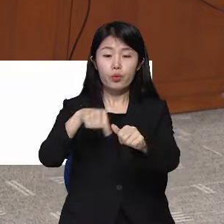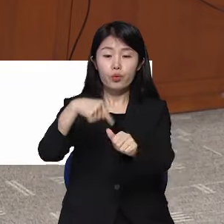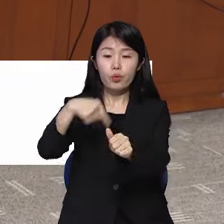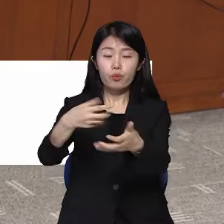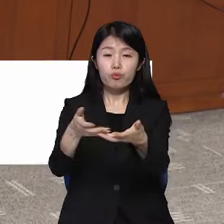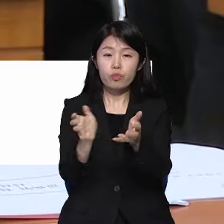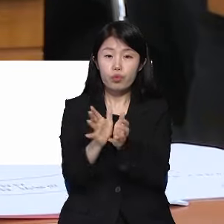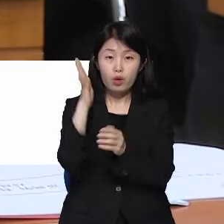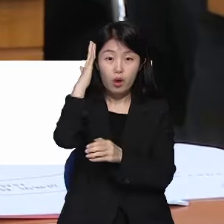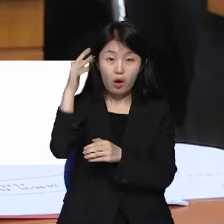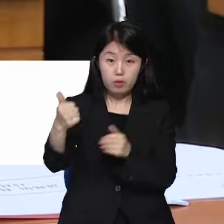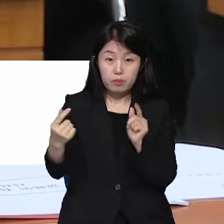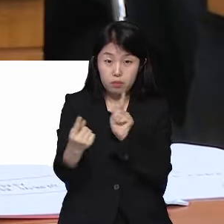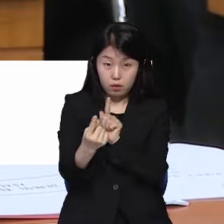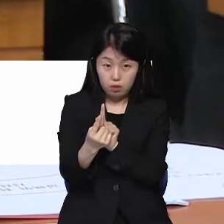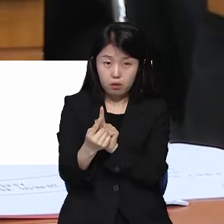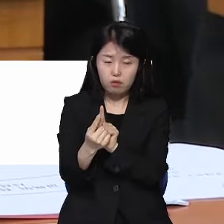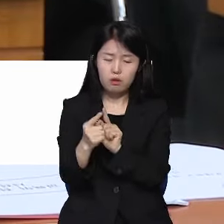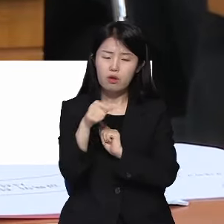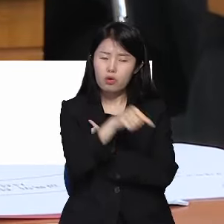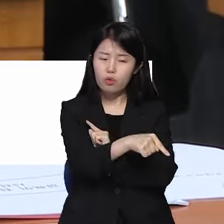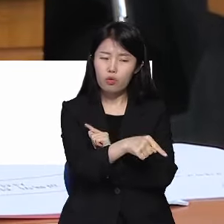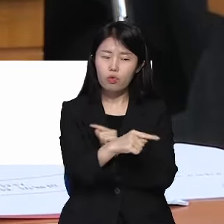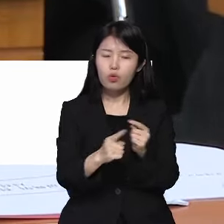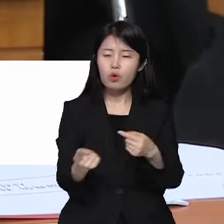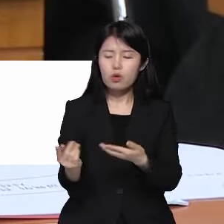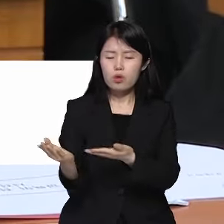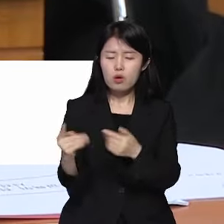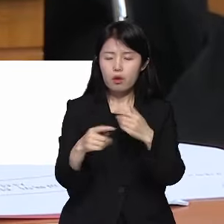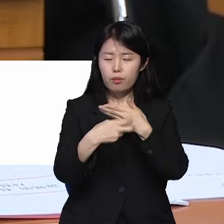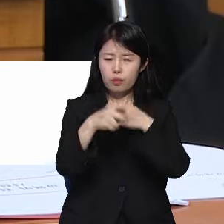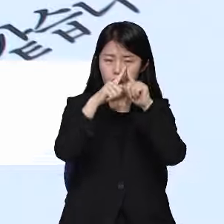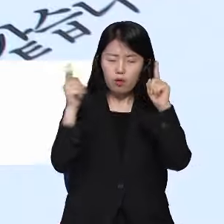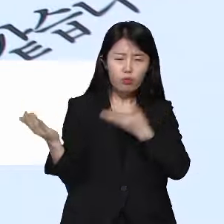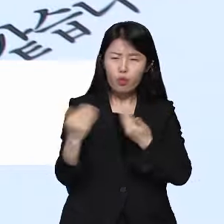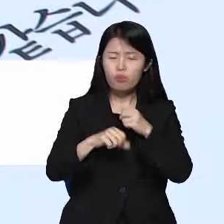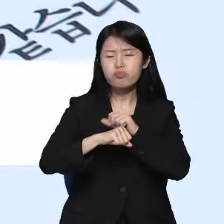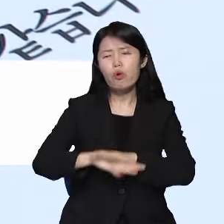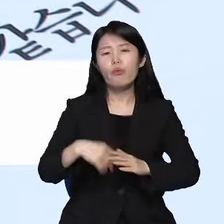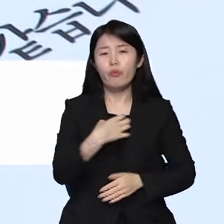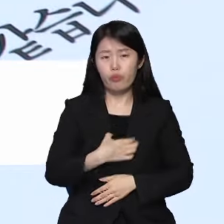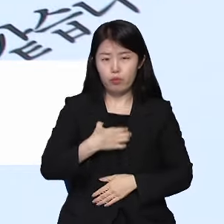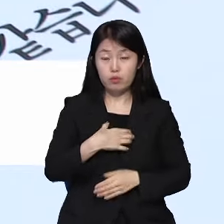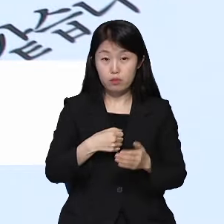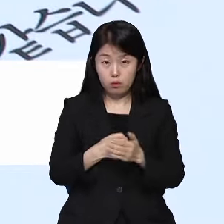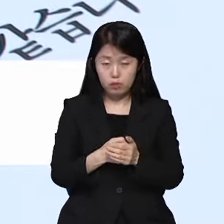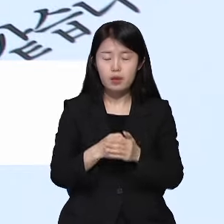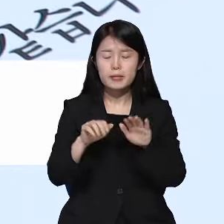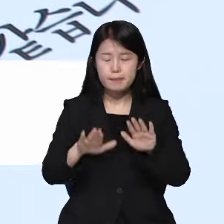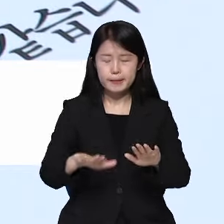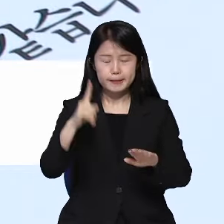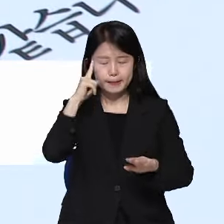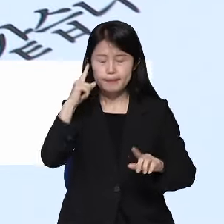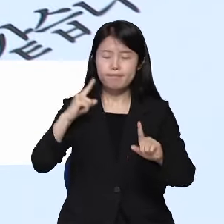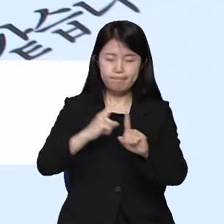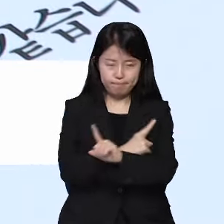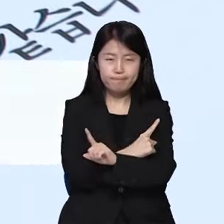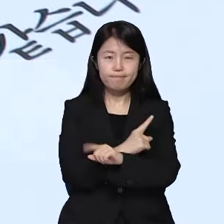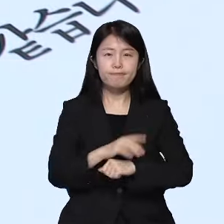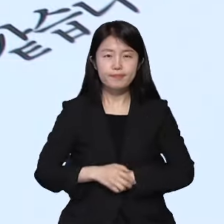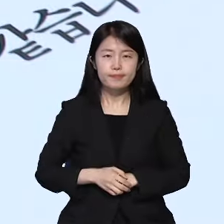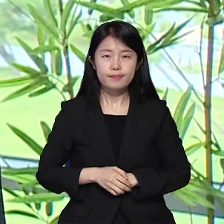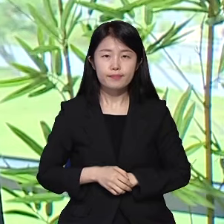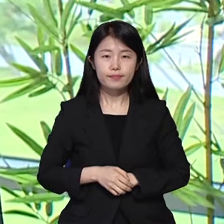통해 의대 유치 자체가 무산될 수도 있다는 우려를 갖게 됐다며 정치적 소신에 따라 참여적으로 입장을 바꿨다고